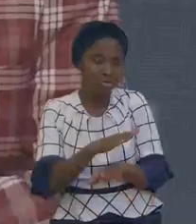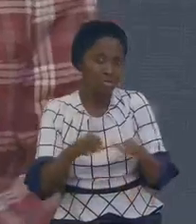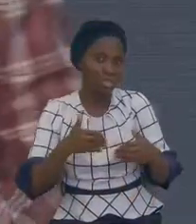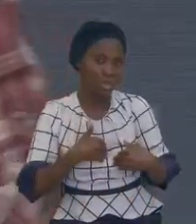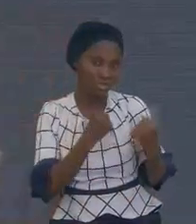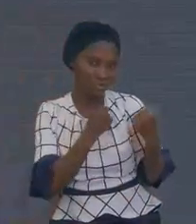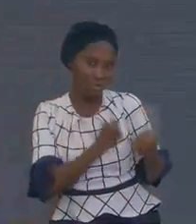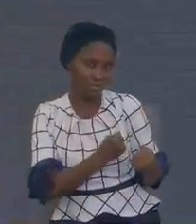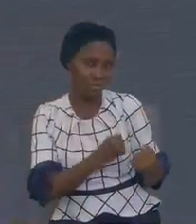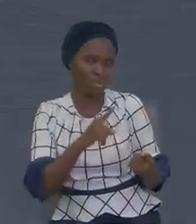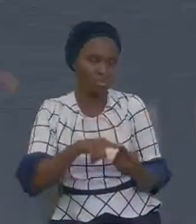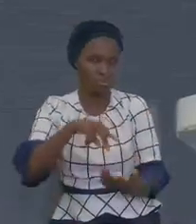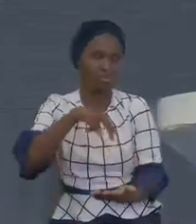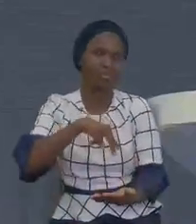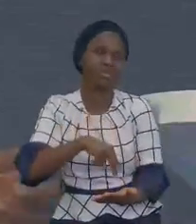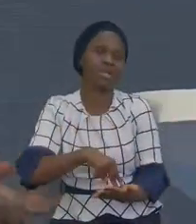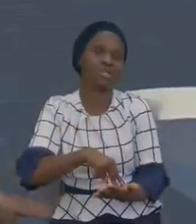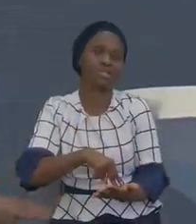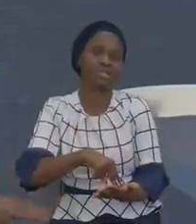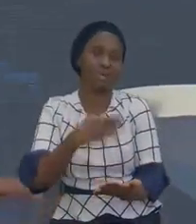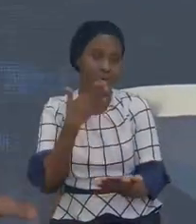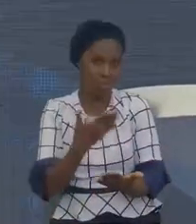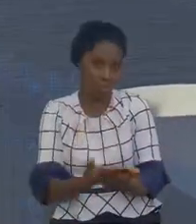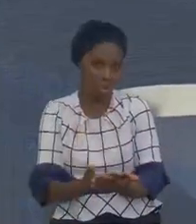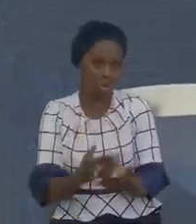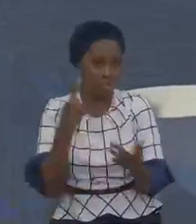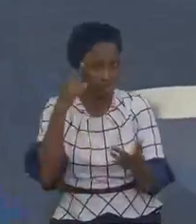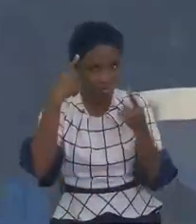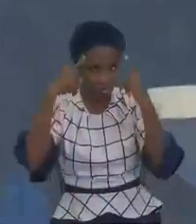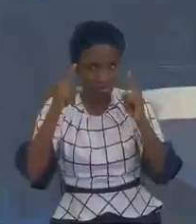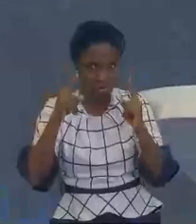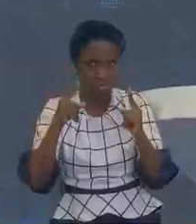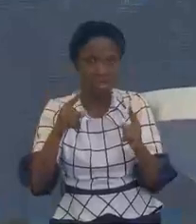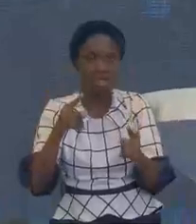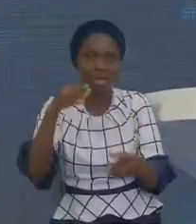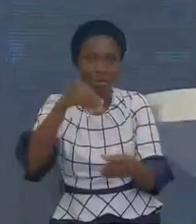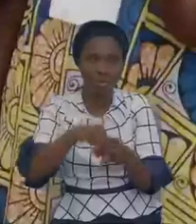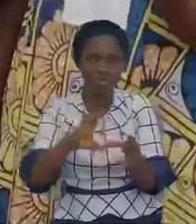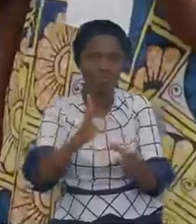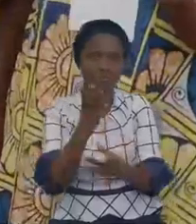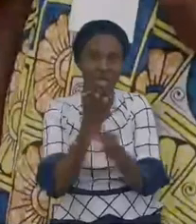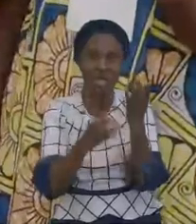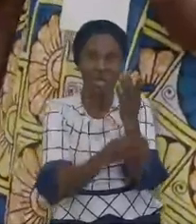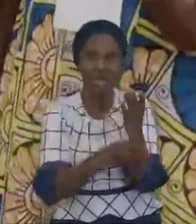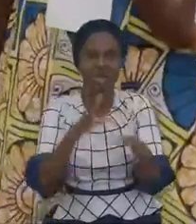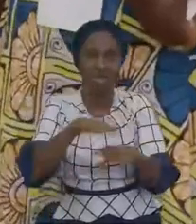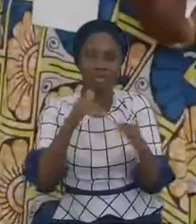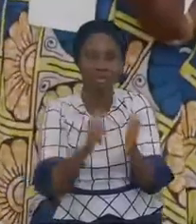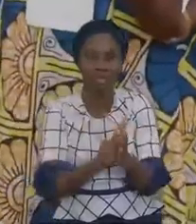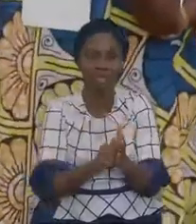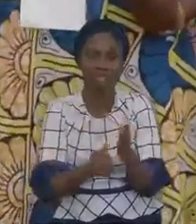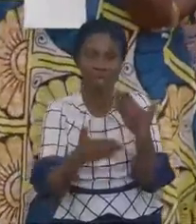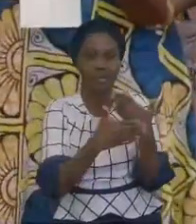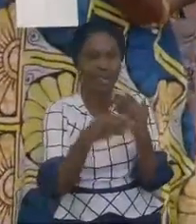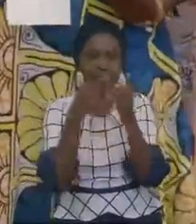Mets la main sur cette colonne vertébrale. Et le Seigneur va te fortifier du physique au spirituel.